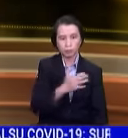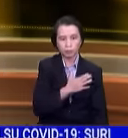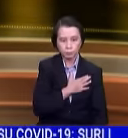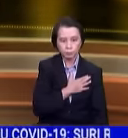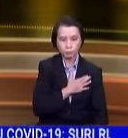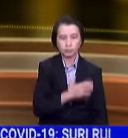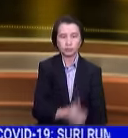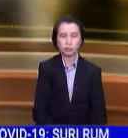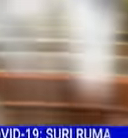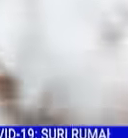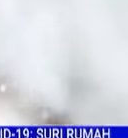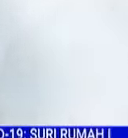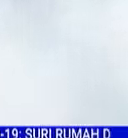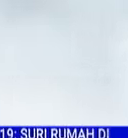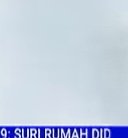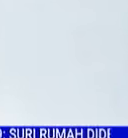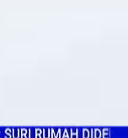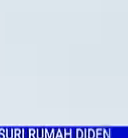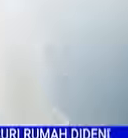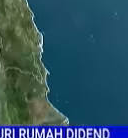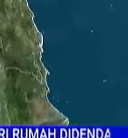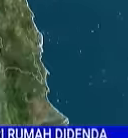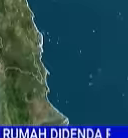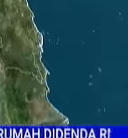salam sejahtera.